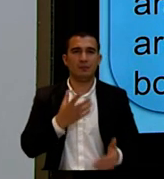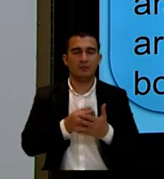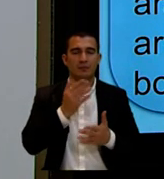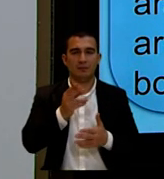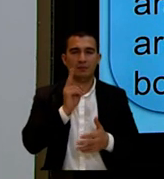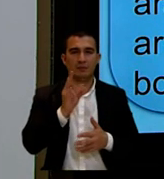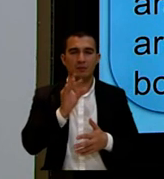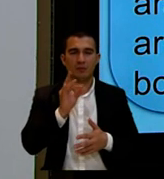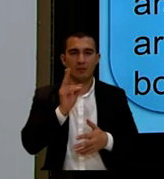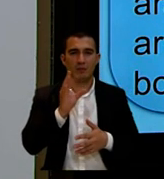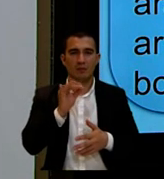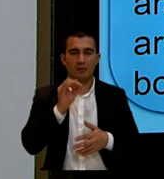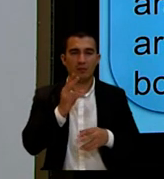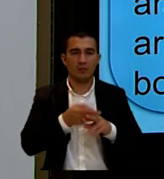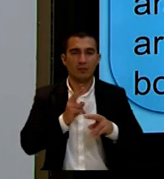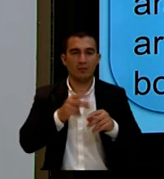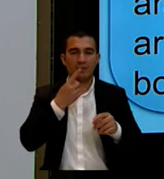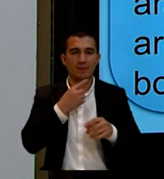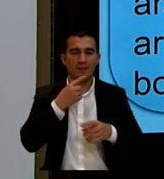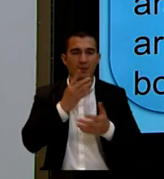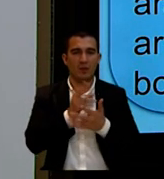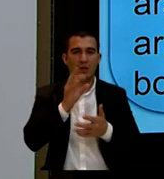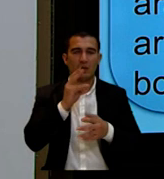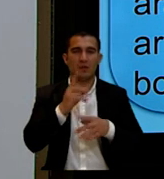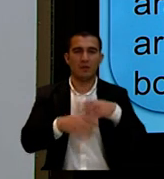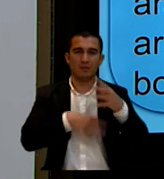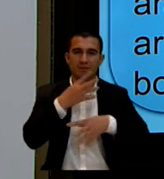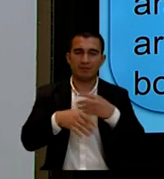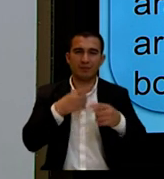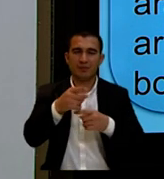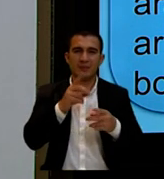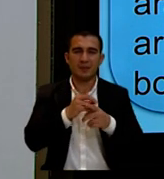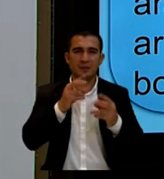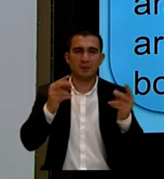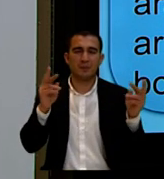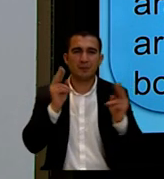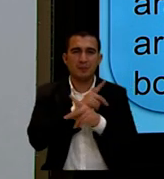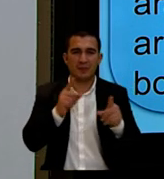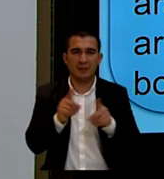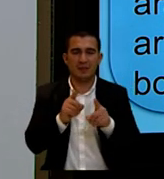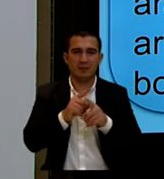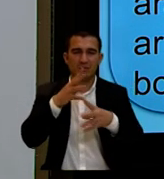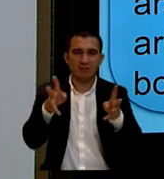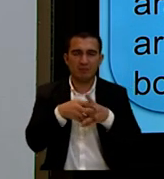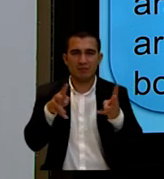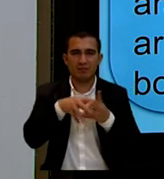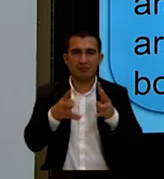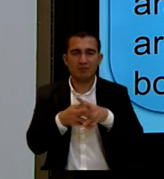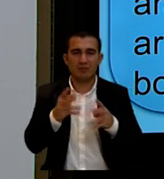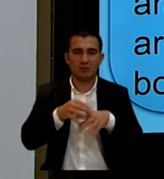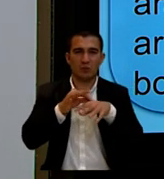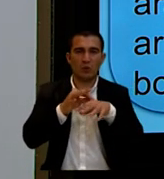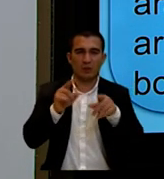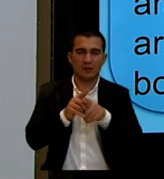Qorinchadagi aralash qon bir juft, ya'ni o'ng va chap aorta yoyi orqali tanaga aralash qon,